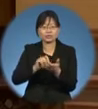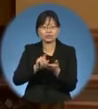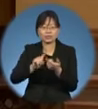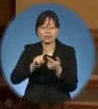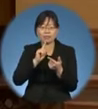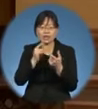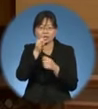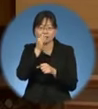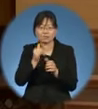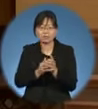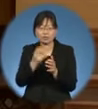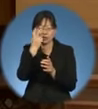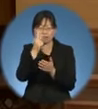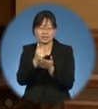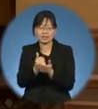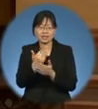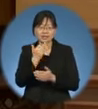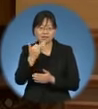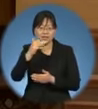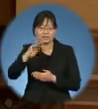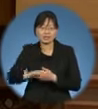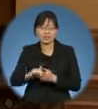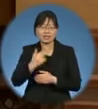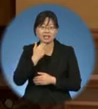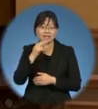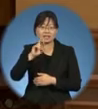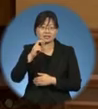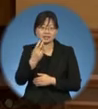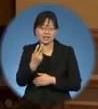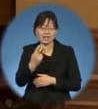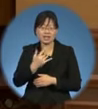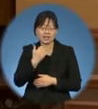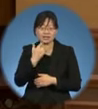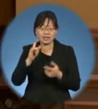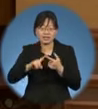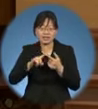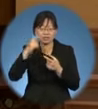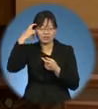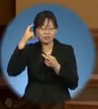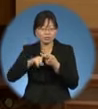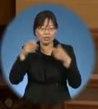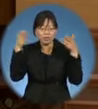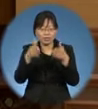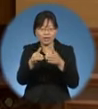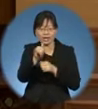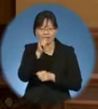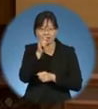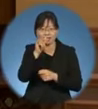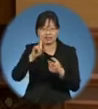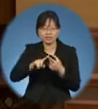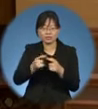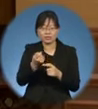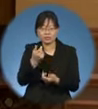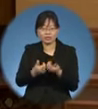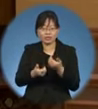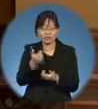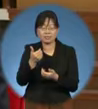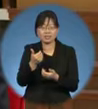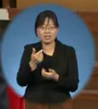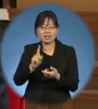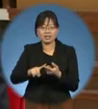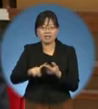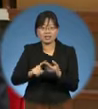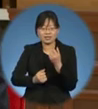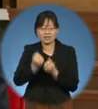특히 우리 감독님은 18세에서 22세 요 사이 연령대를 주목하시더라고요. 그걸 조금 설명해 주세요. 그게